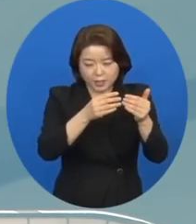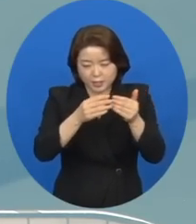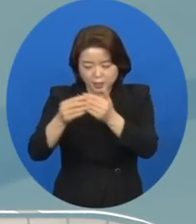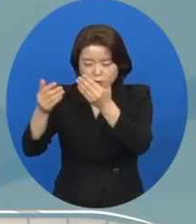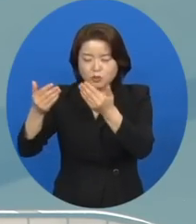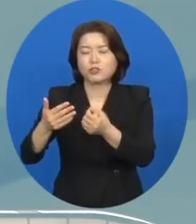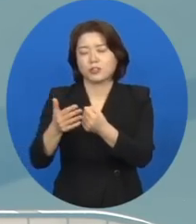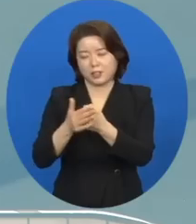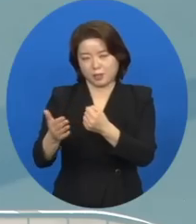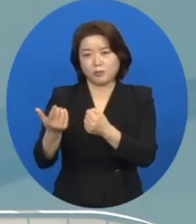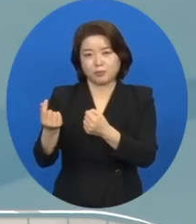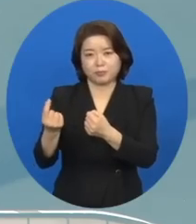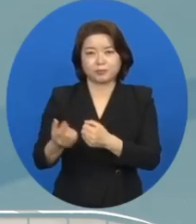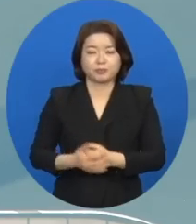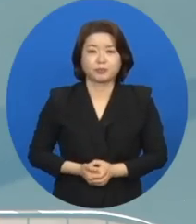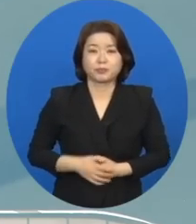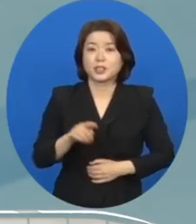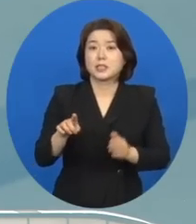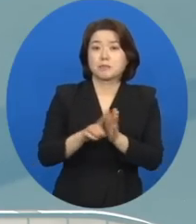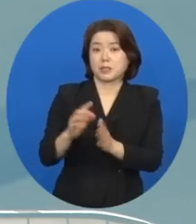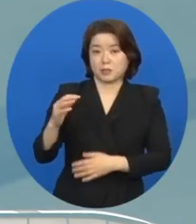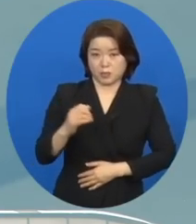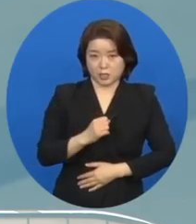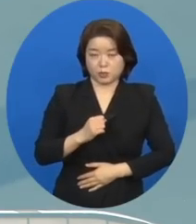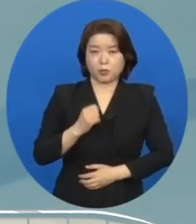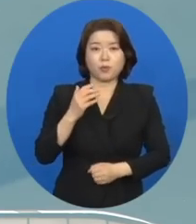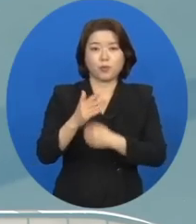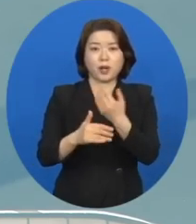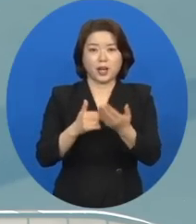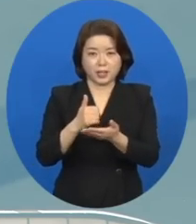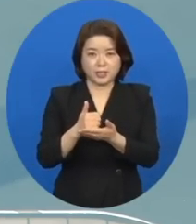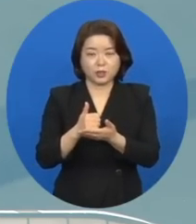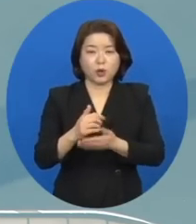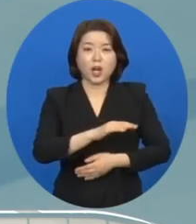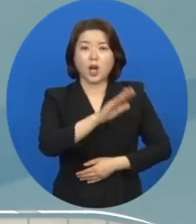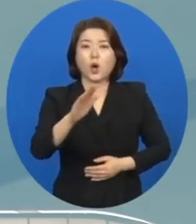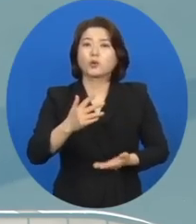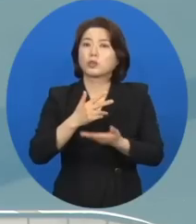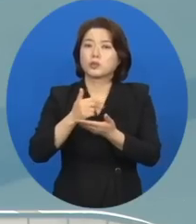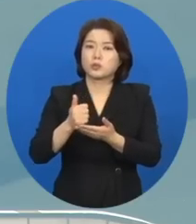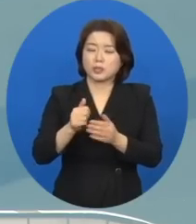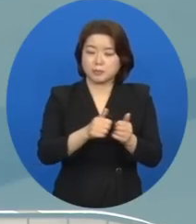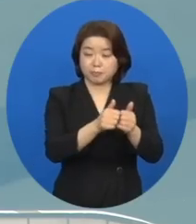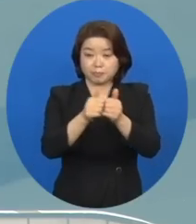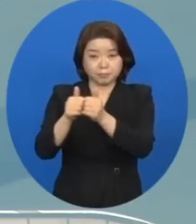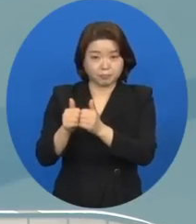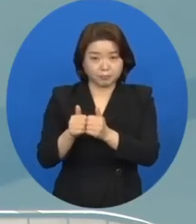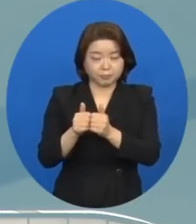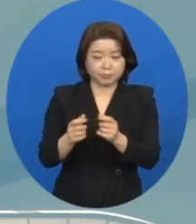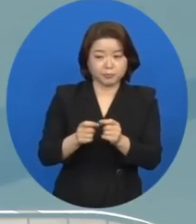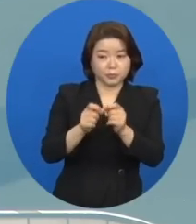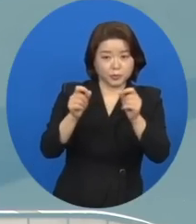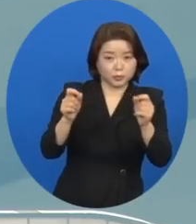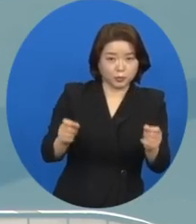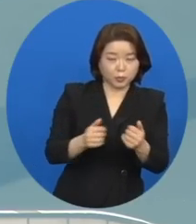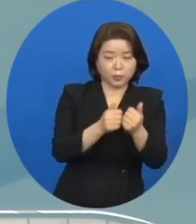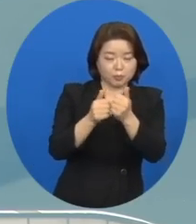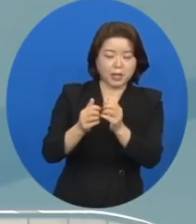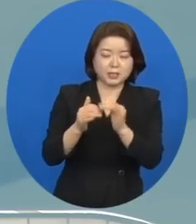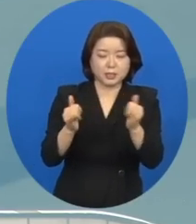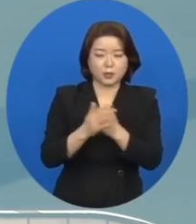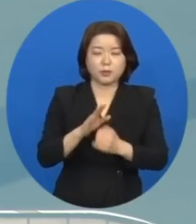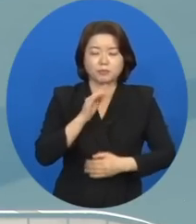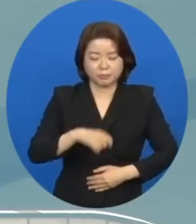때문에 그렇습니다. 이 믿음 가지고 하나님과 우리 주님의 동역자로 또한 동반자로 그렇게